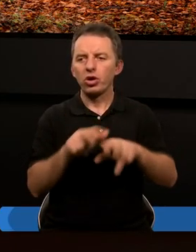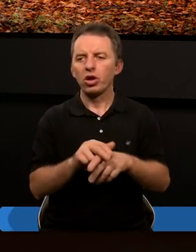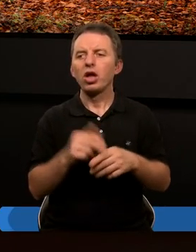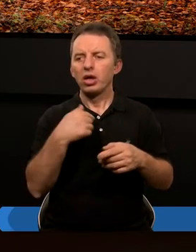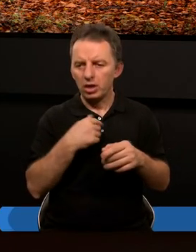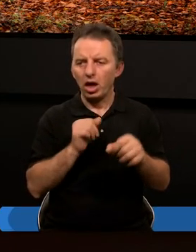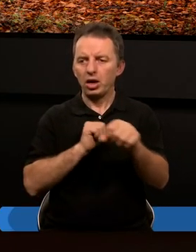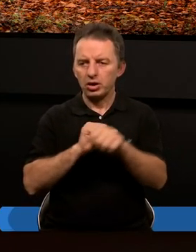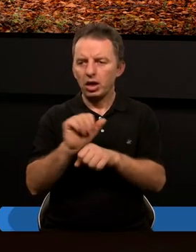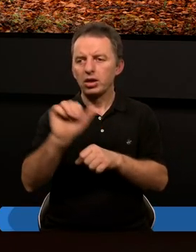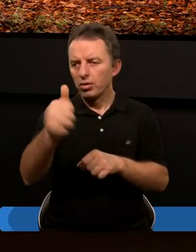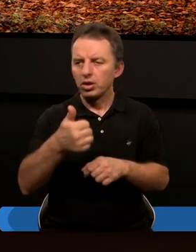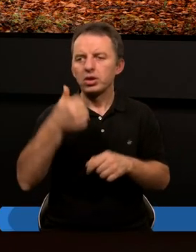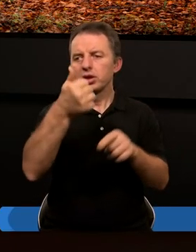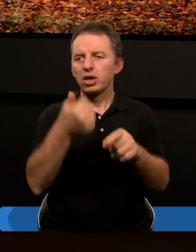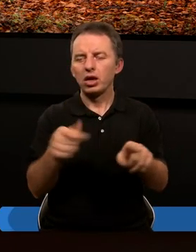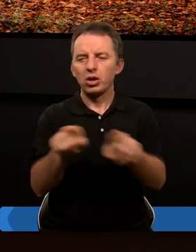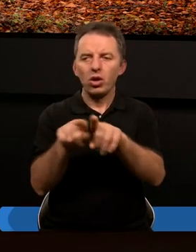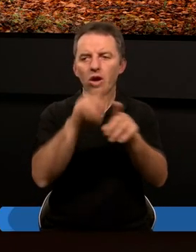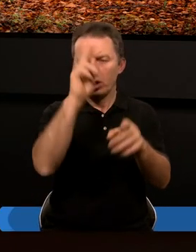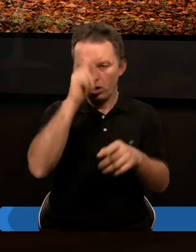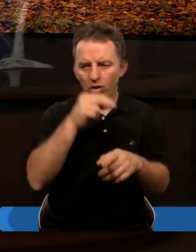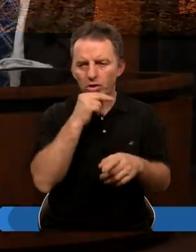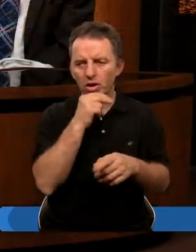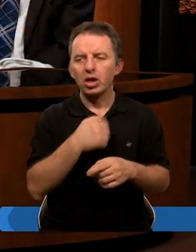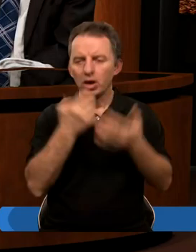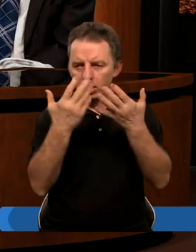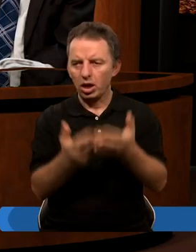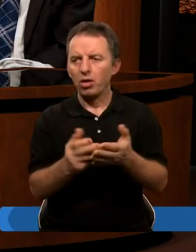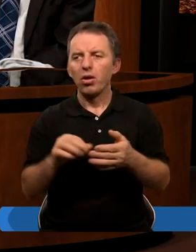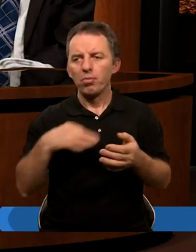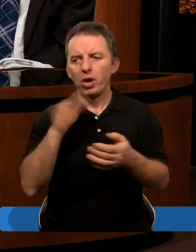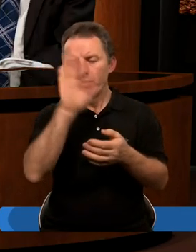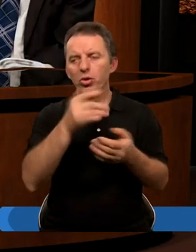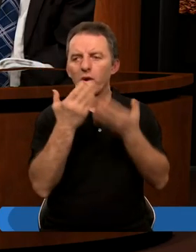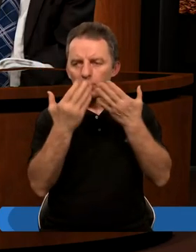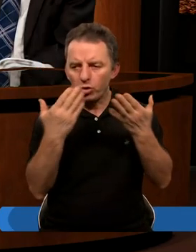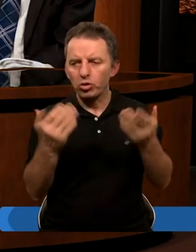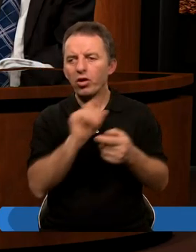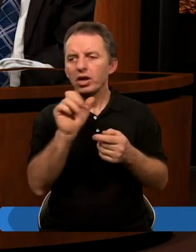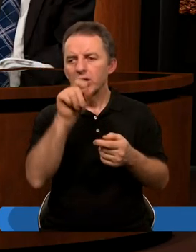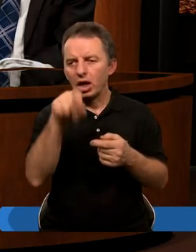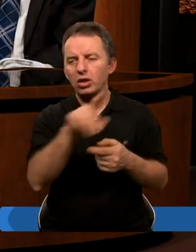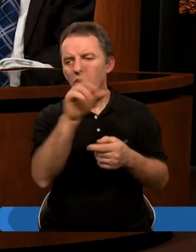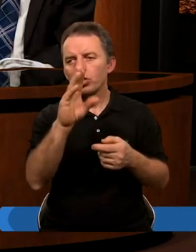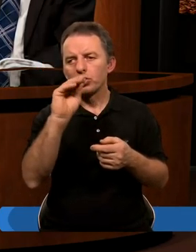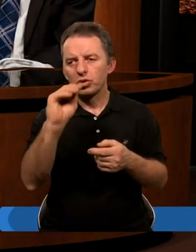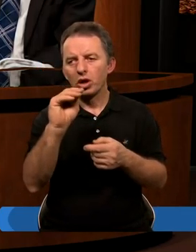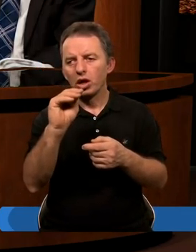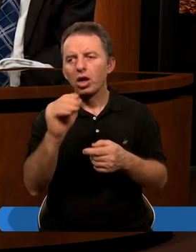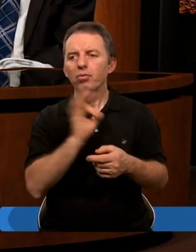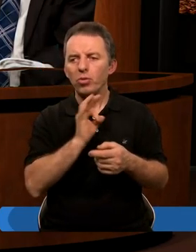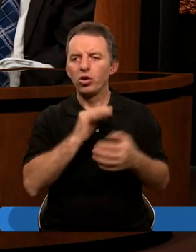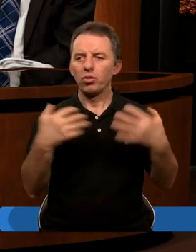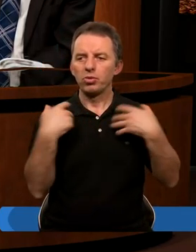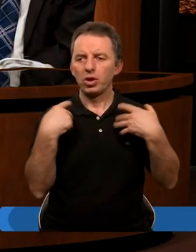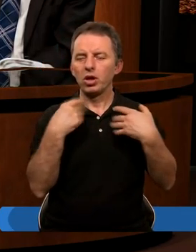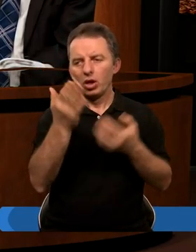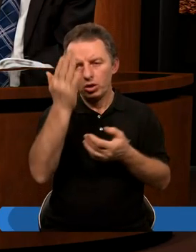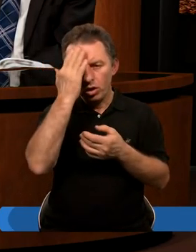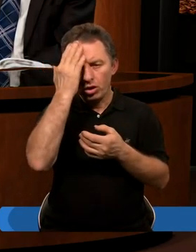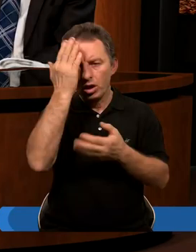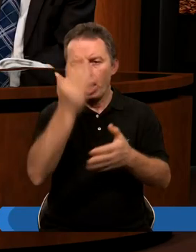a ja jestem jedno z Ojcem. Proszę bardzo. Ja chciałbym Panu Bogu podziękować za to, że ja w moim życiu